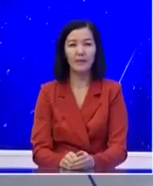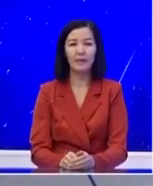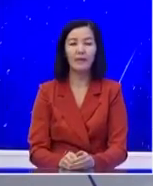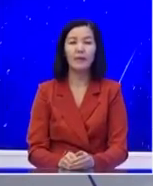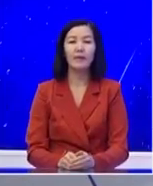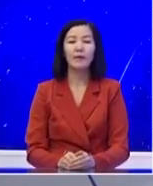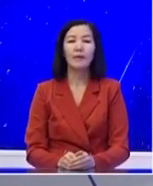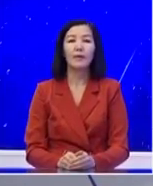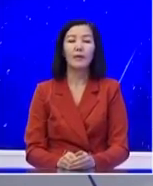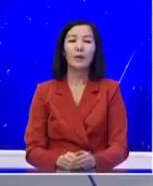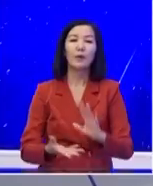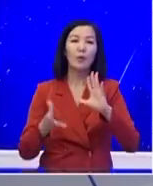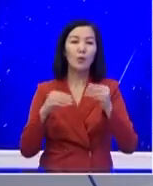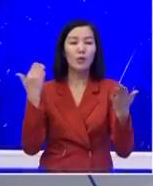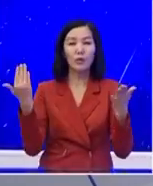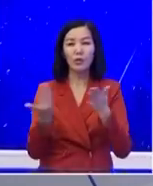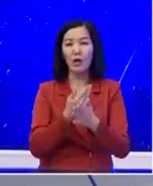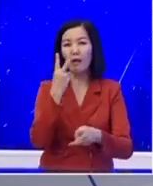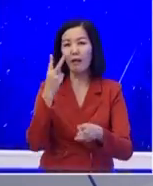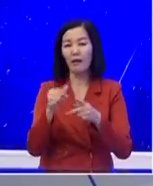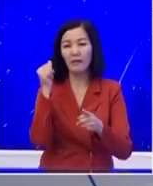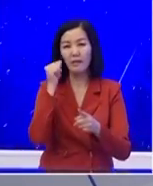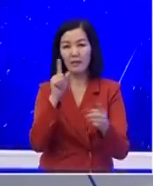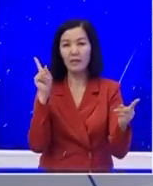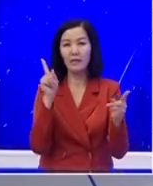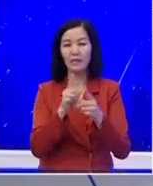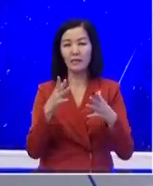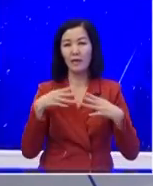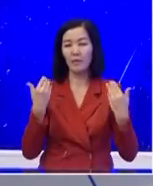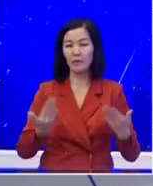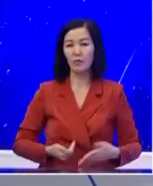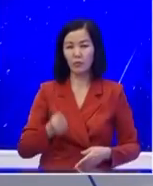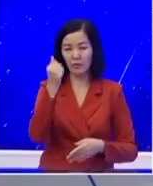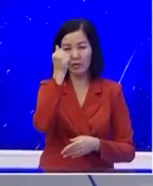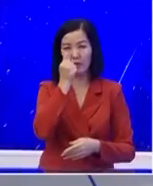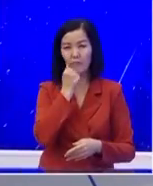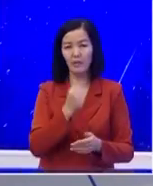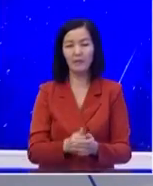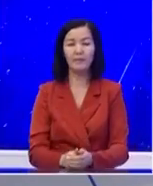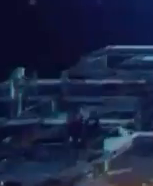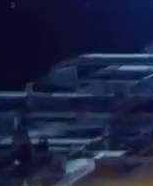Қадірменді көрермен, бүгінге айтар ақпарат осы. Келер күн қауышқанша аман сау болыңыздар.